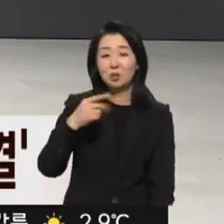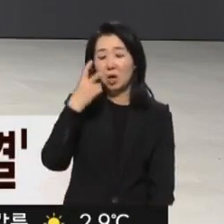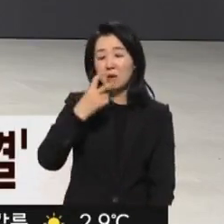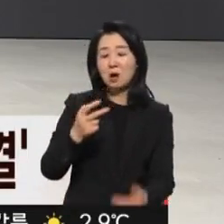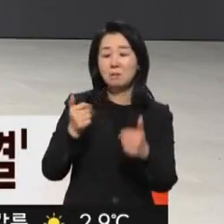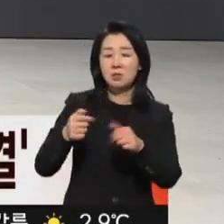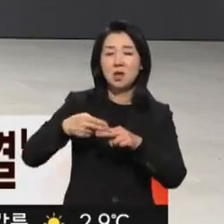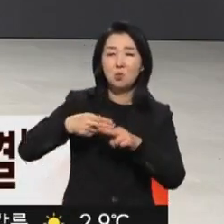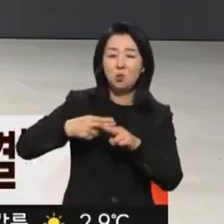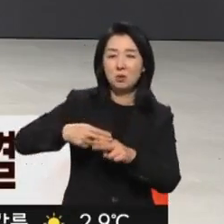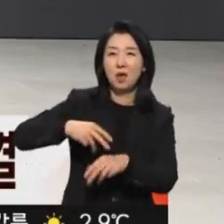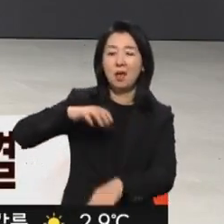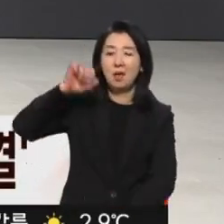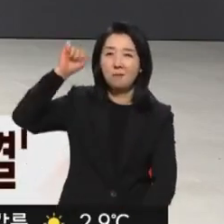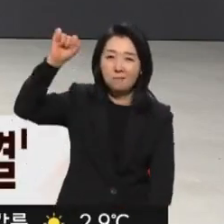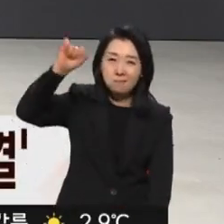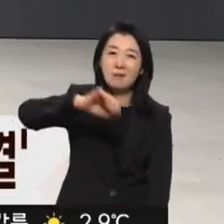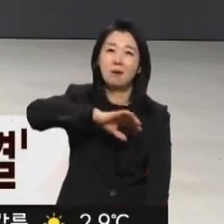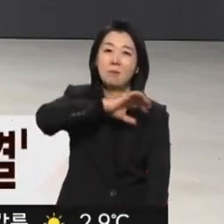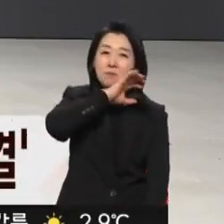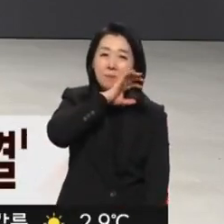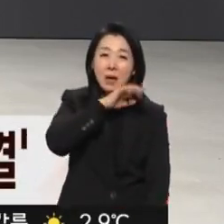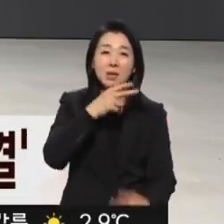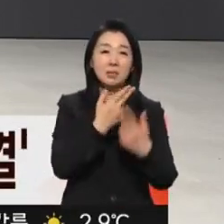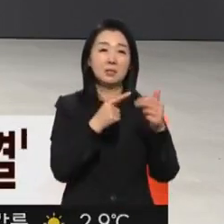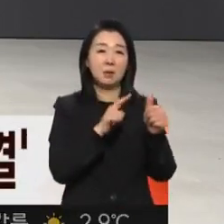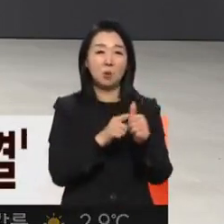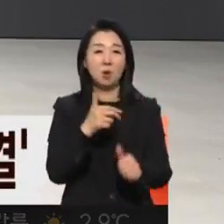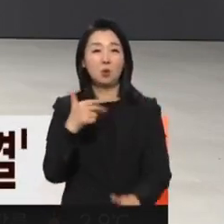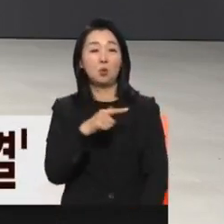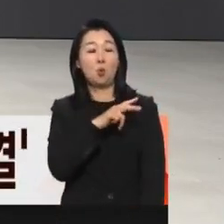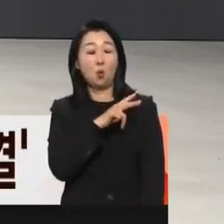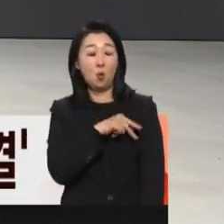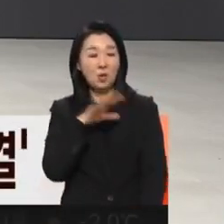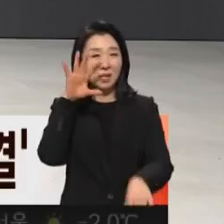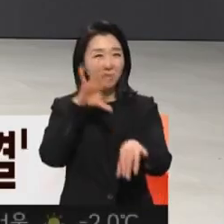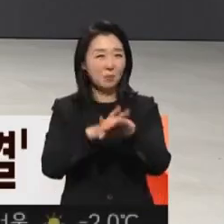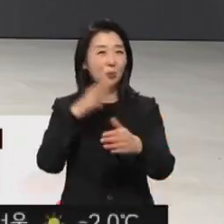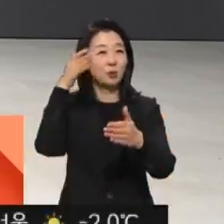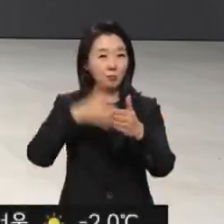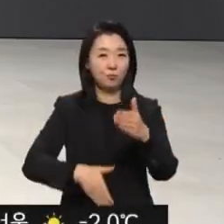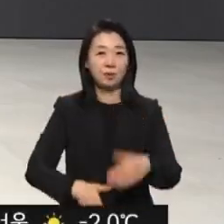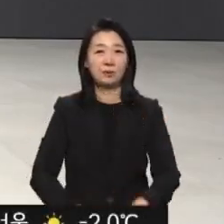검찰 독재 규탄한 이재명 대표, 노웅래 의원 체포동의안 부결.